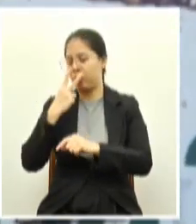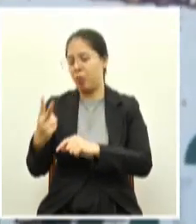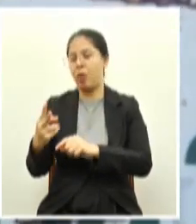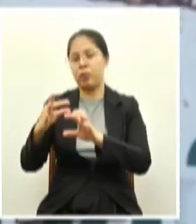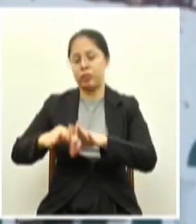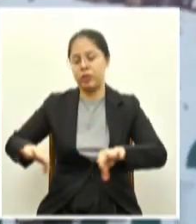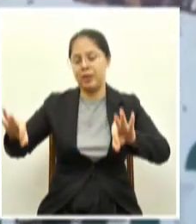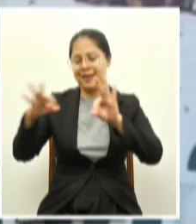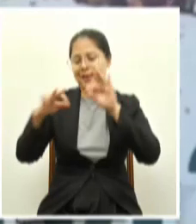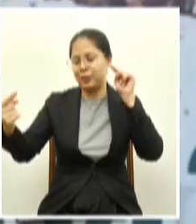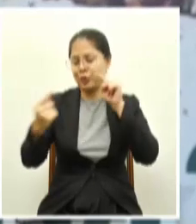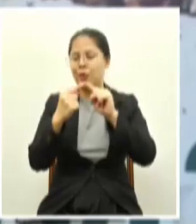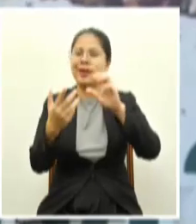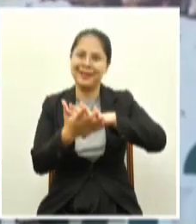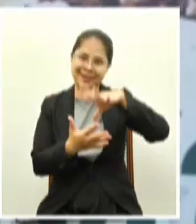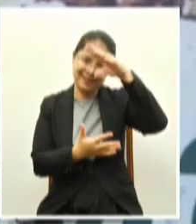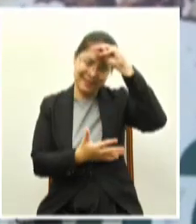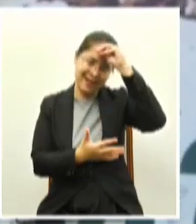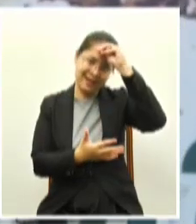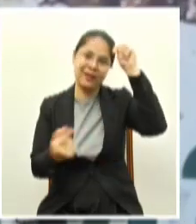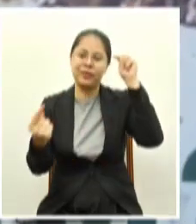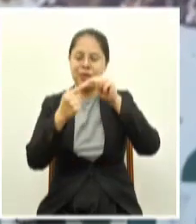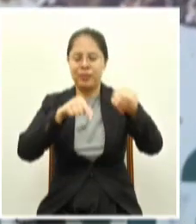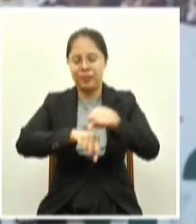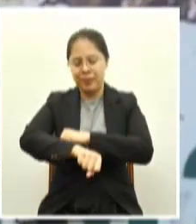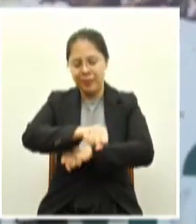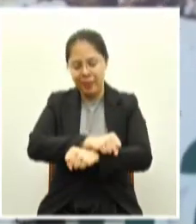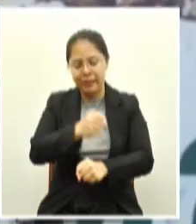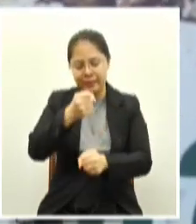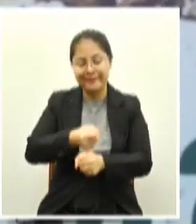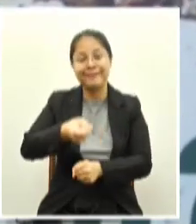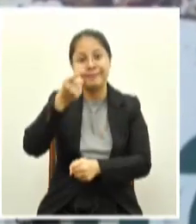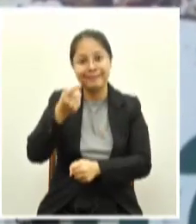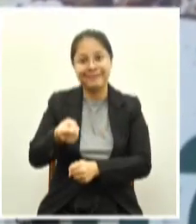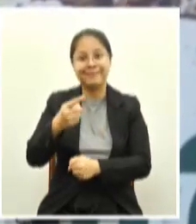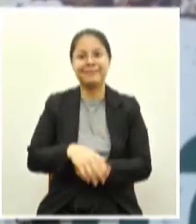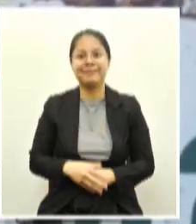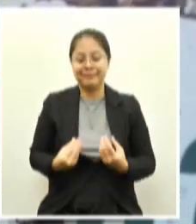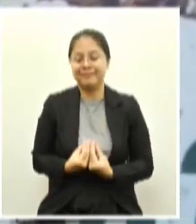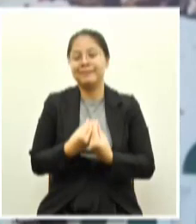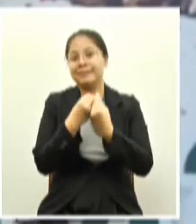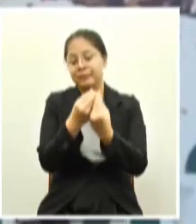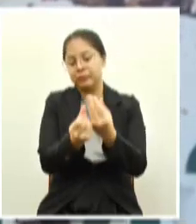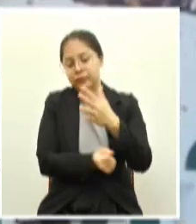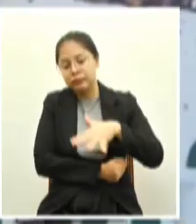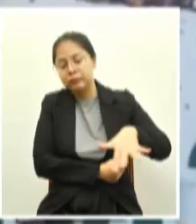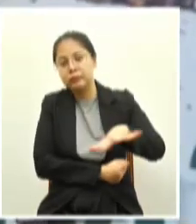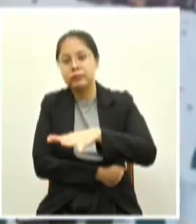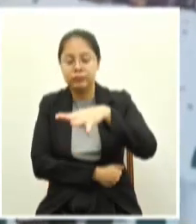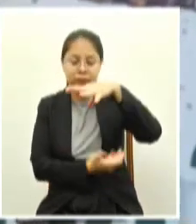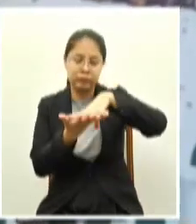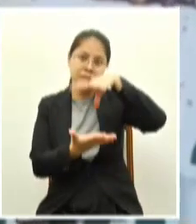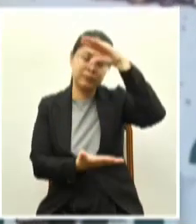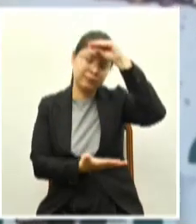ในเรื่องของ Active Learning นะครับสู่การปฏิบัติในห้องเรียนนะครับเพื่อที่จะให้ผู้เรียนนั้น